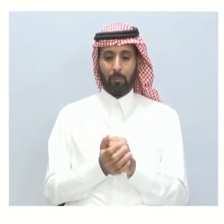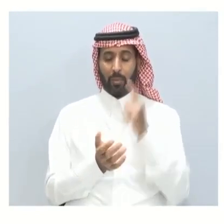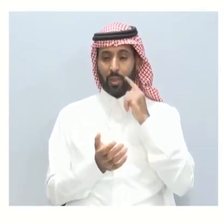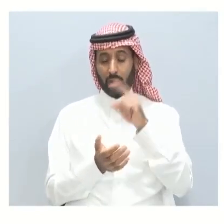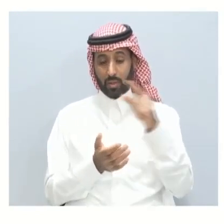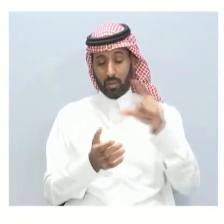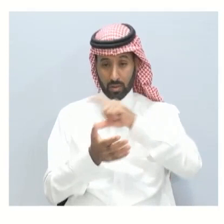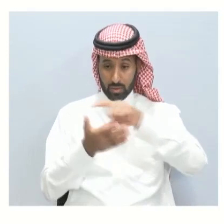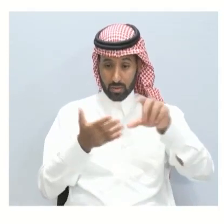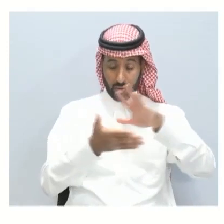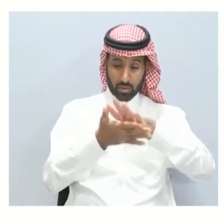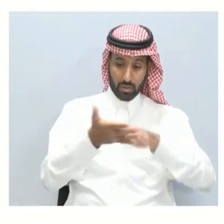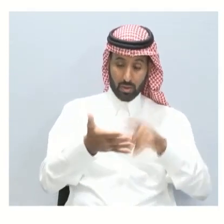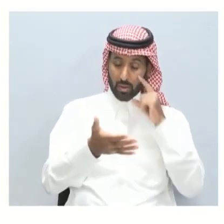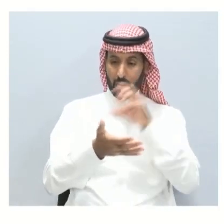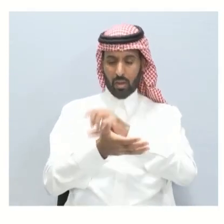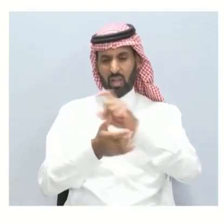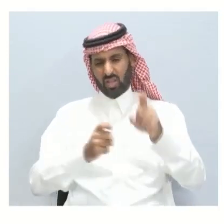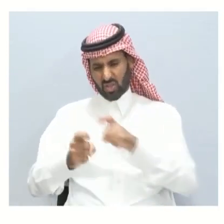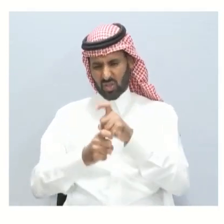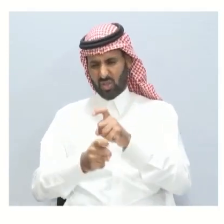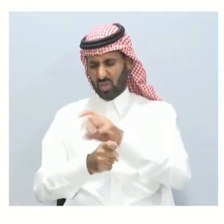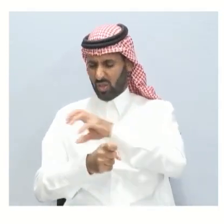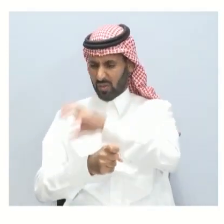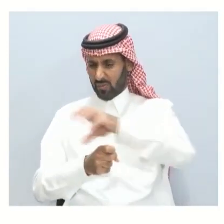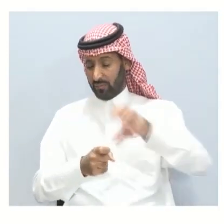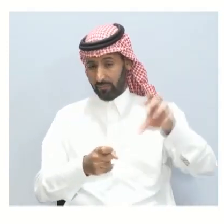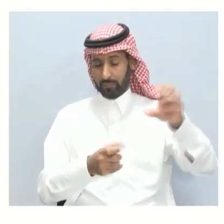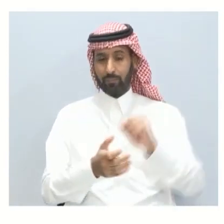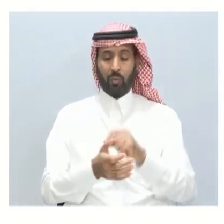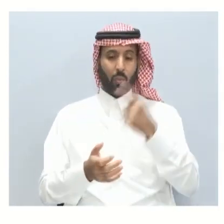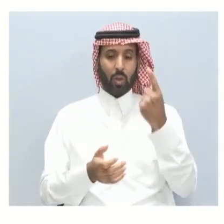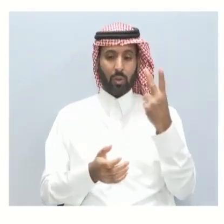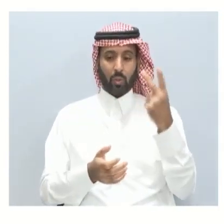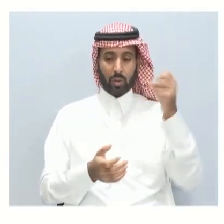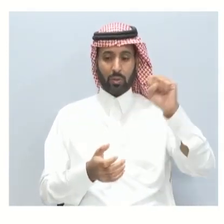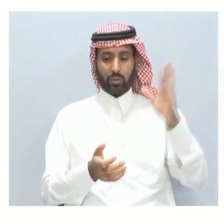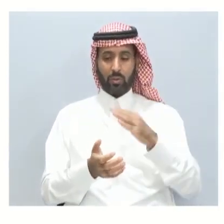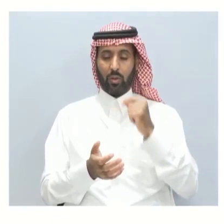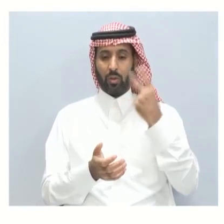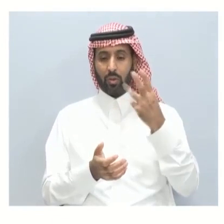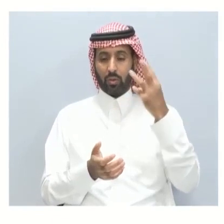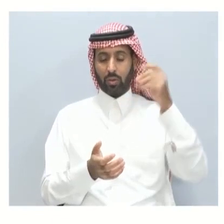تطبيق هذا لدينا التوزيع الالكتروني الشامل لجميع العناصر والاسود واسود